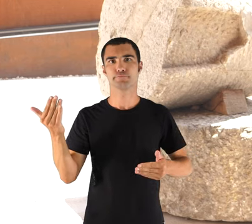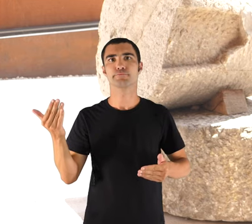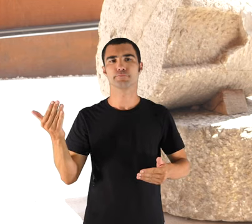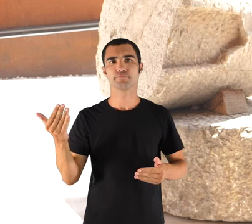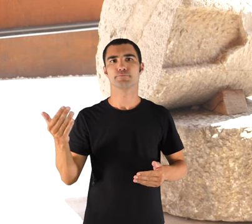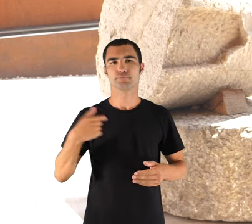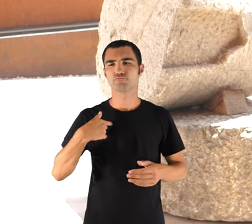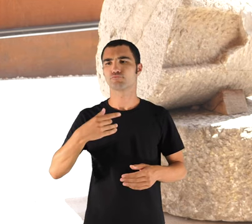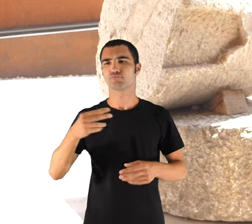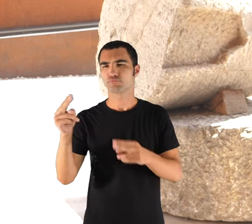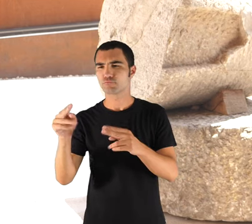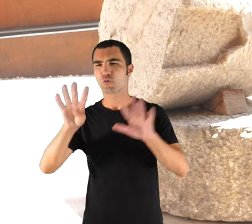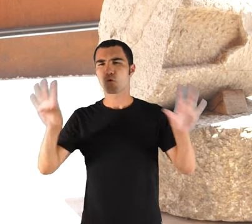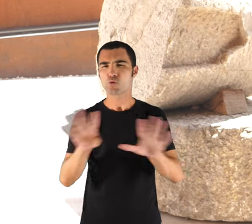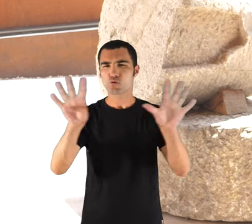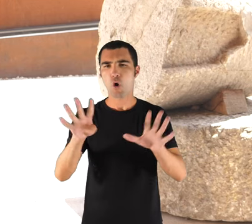9 barques de bau,